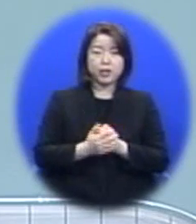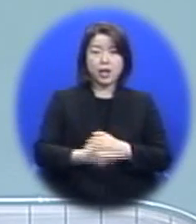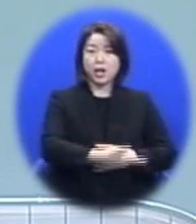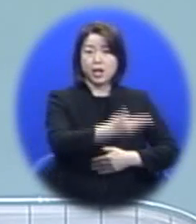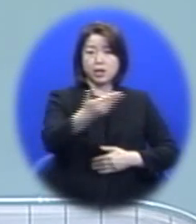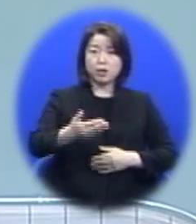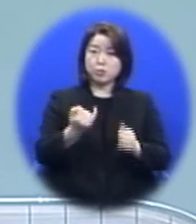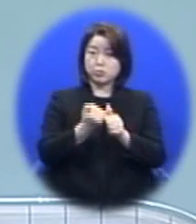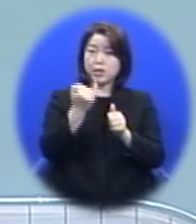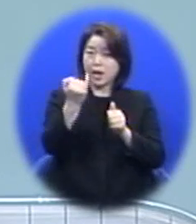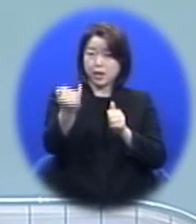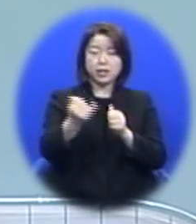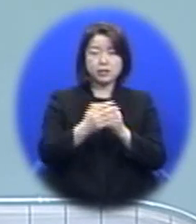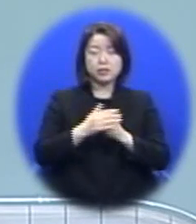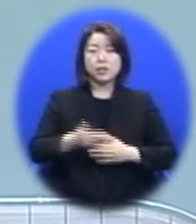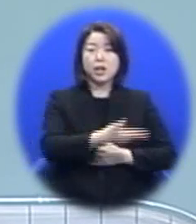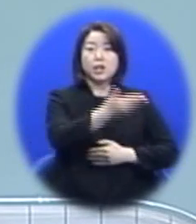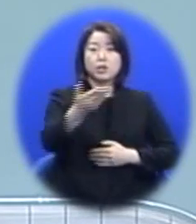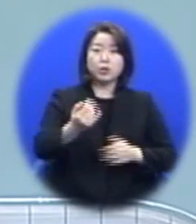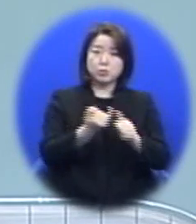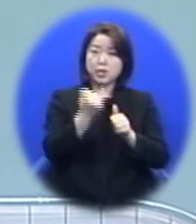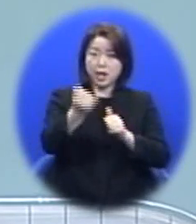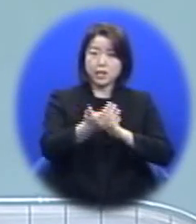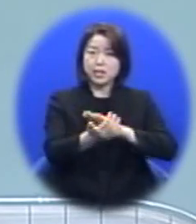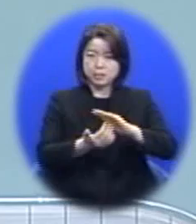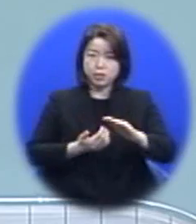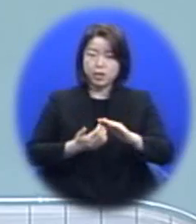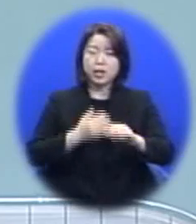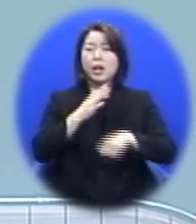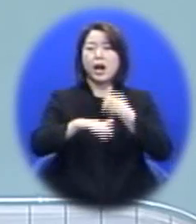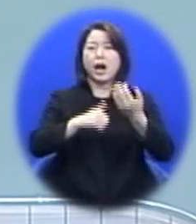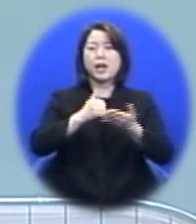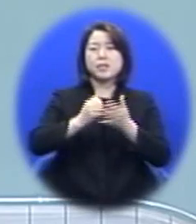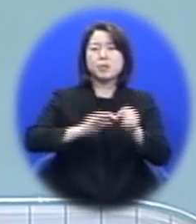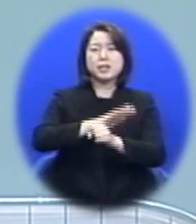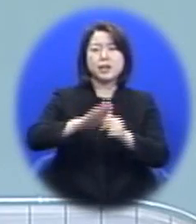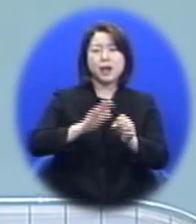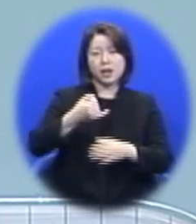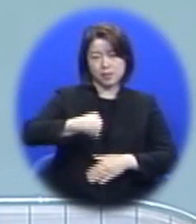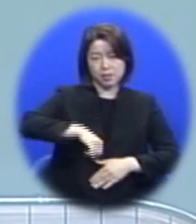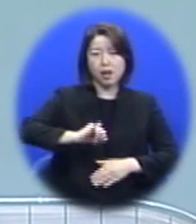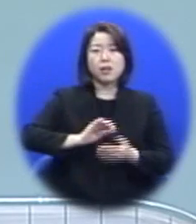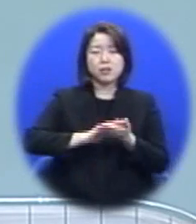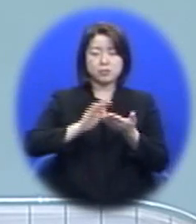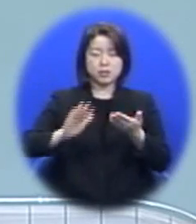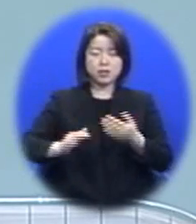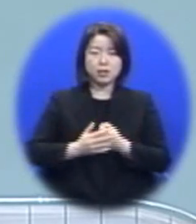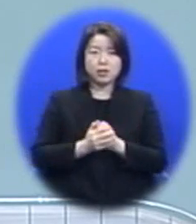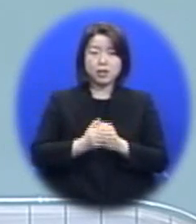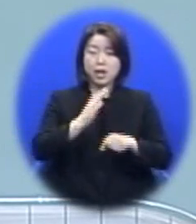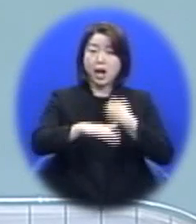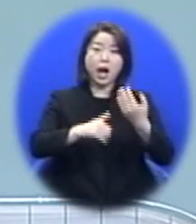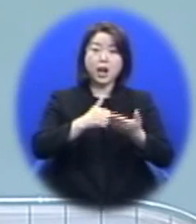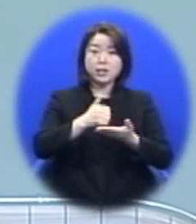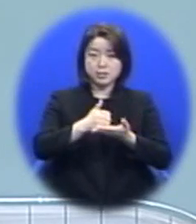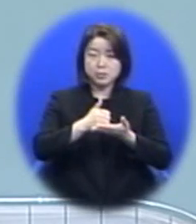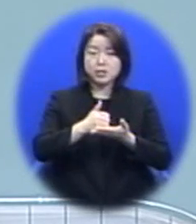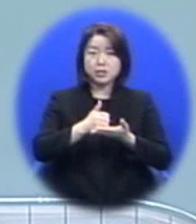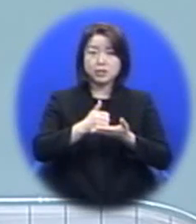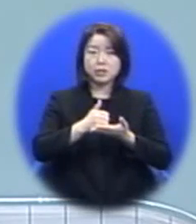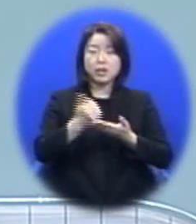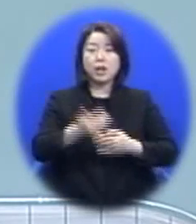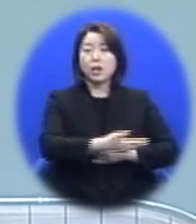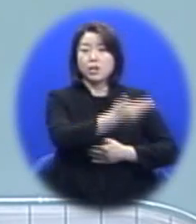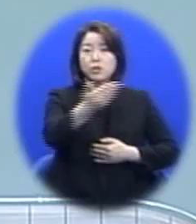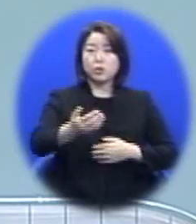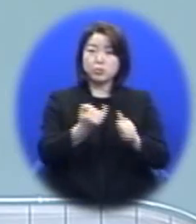여러분의 아내는 여러분의 아내이기 이전에 하나님의 사랑하는 딸입니다. 하나님이